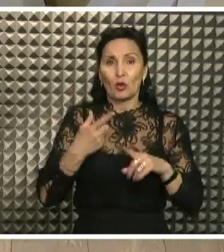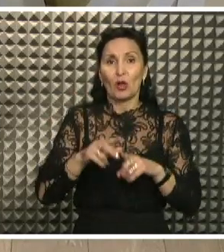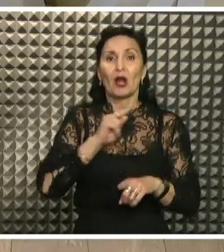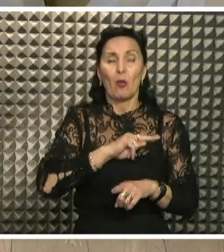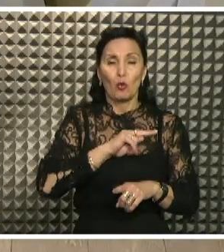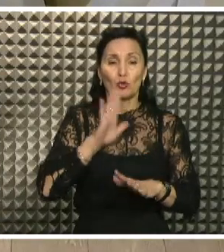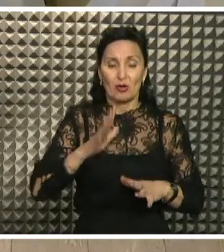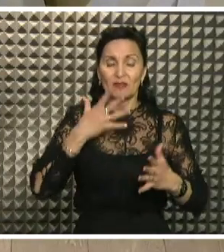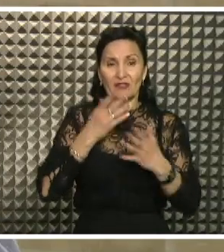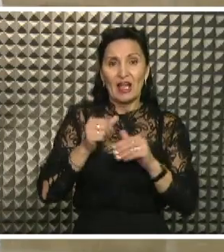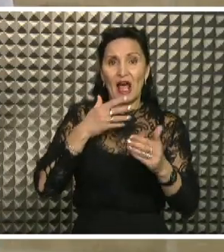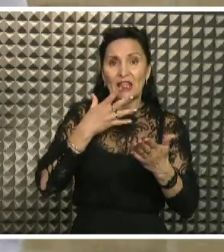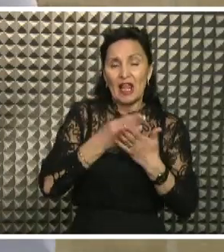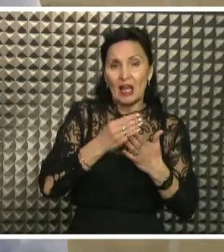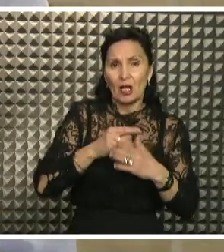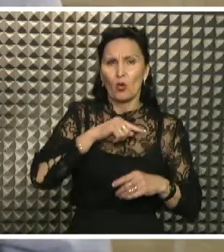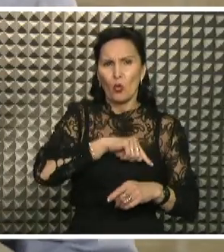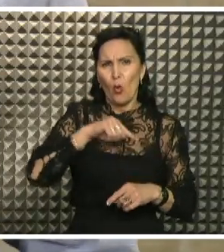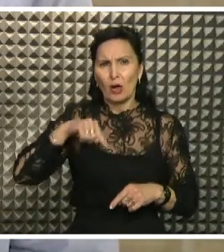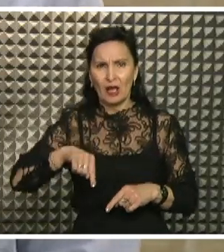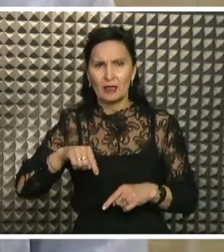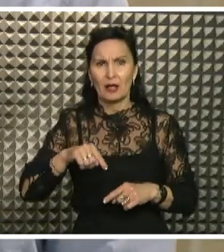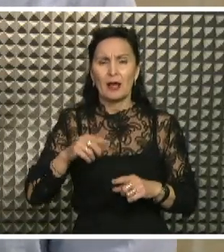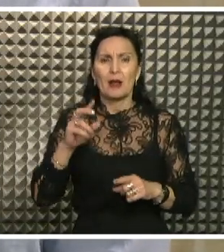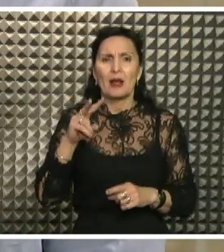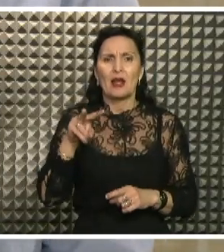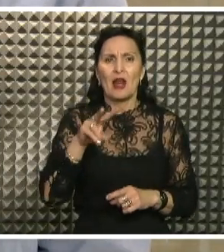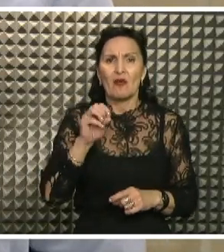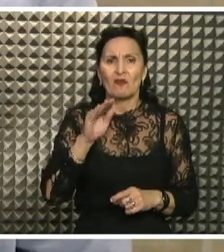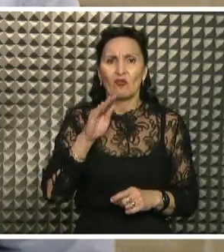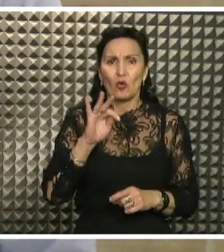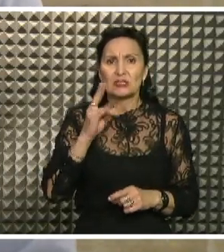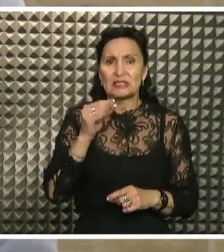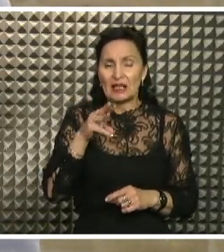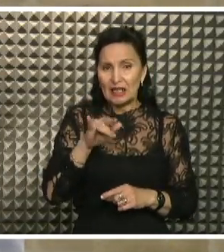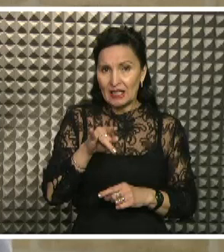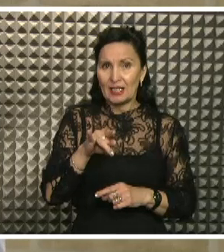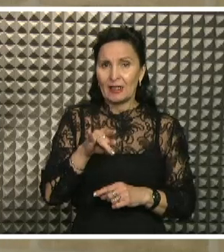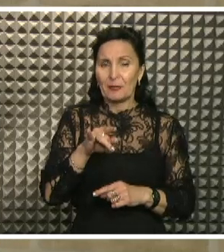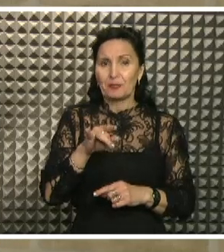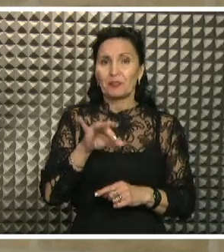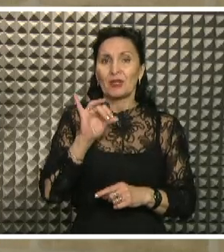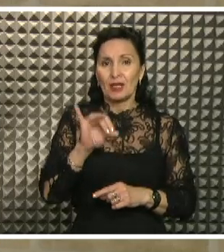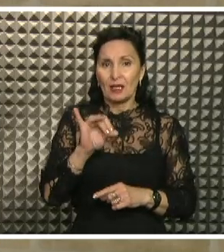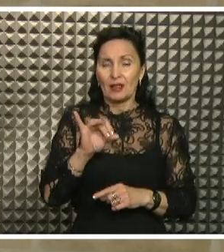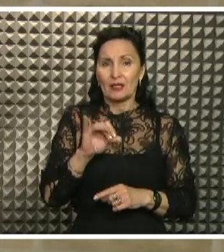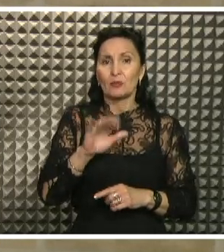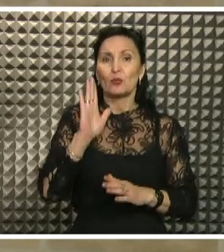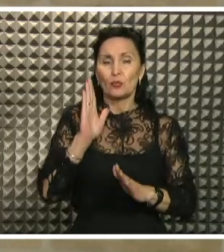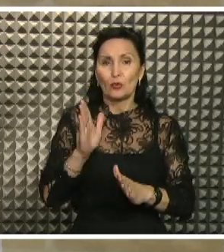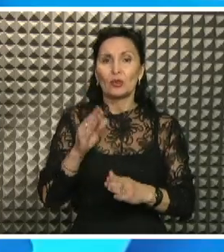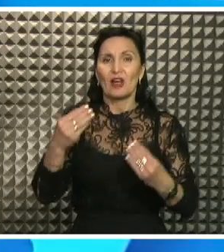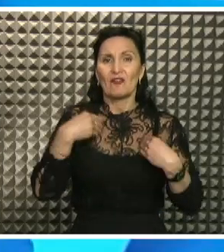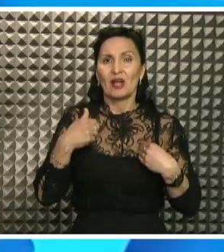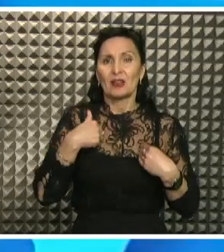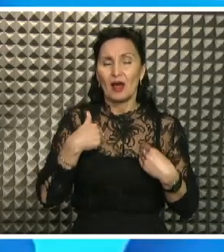определенных органах иммуногенеза. Это Т-лимфоциты в тимусе, это Б-лимфоциты, которые содержатся в красном костном мозге. И они нам с вами будут